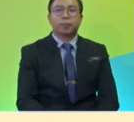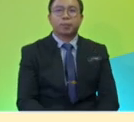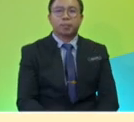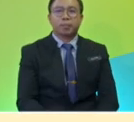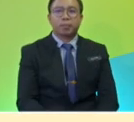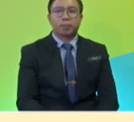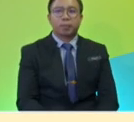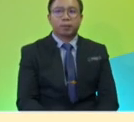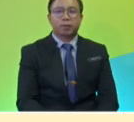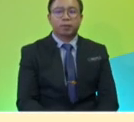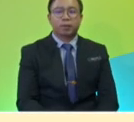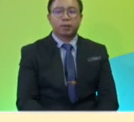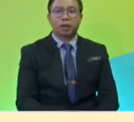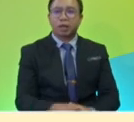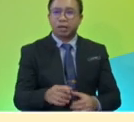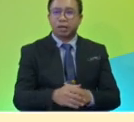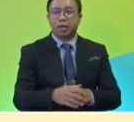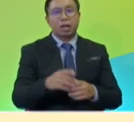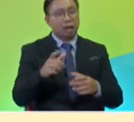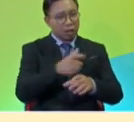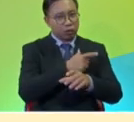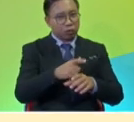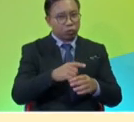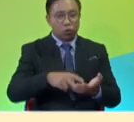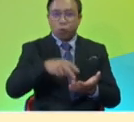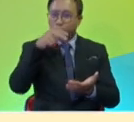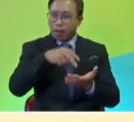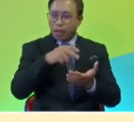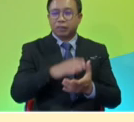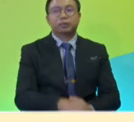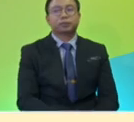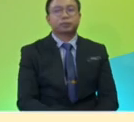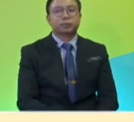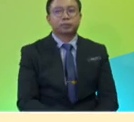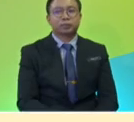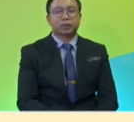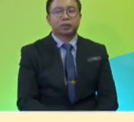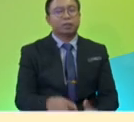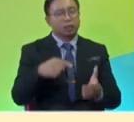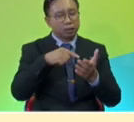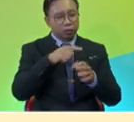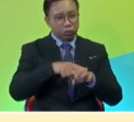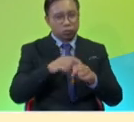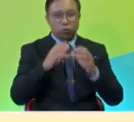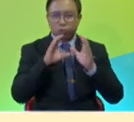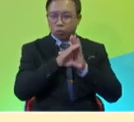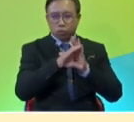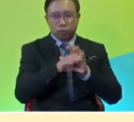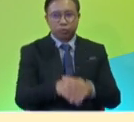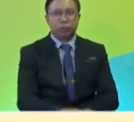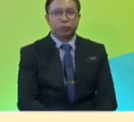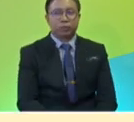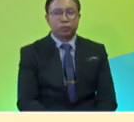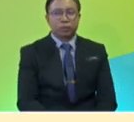niilah n Si Katak lompat lompat macamulah contoh dia tinggi tinggi